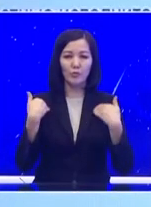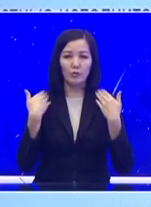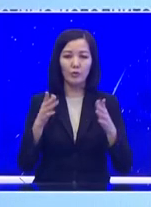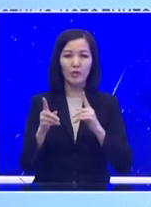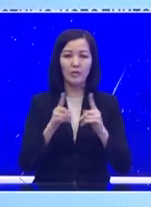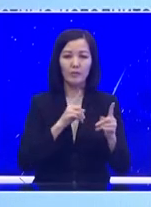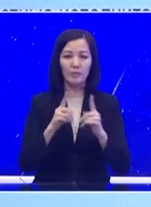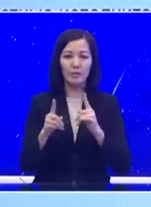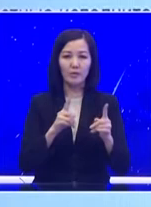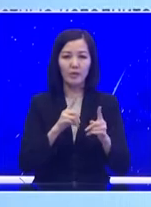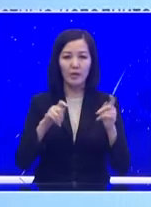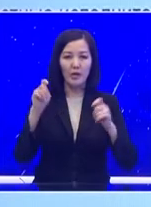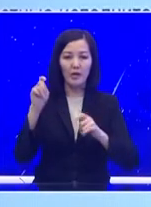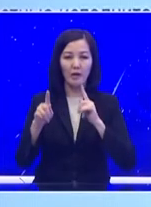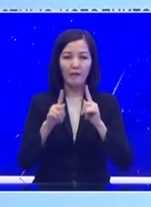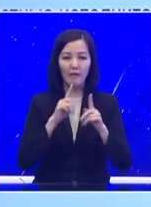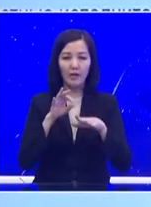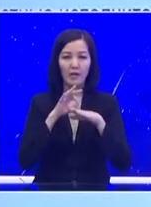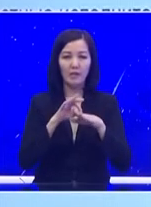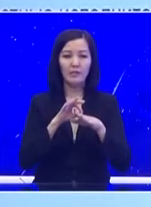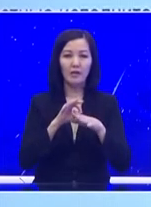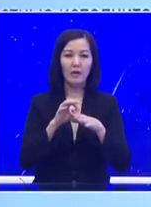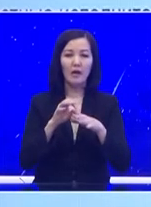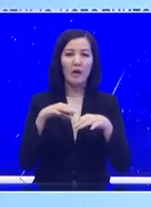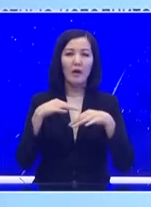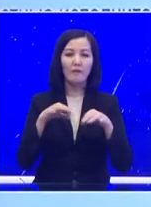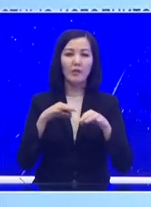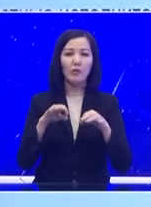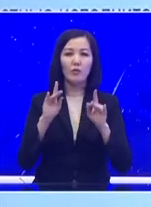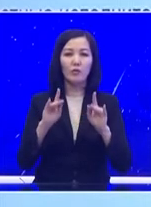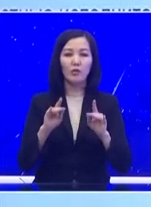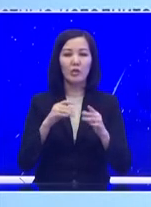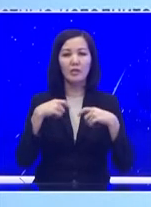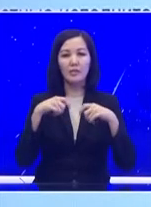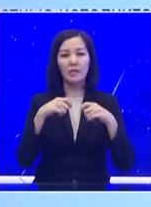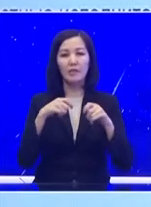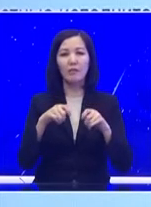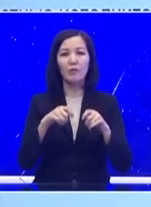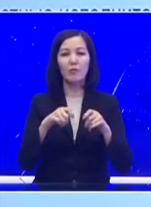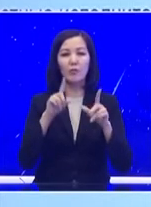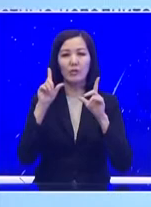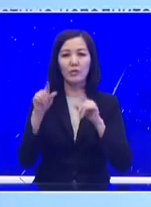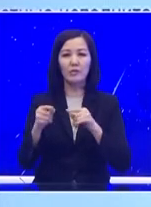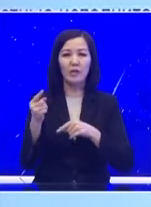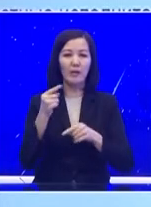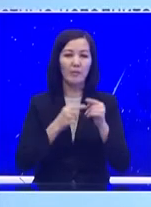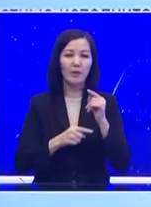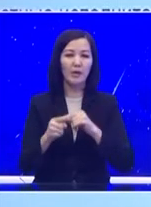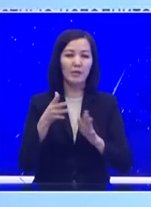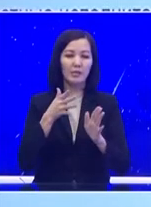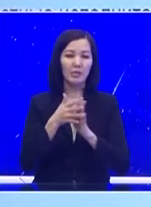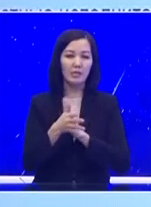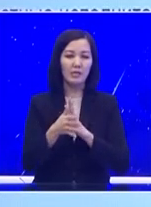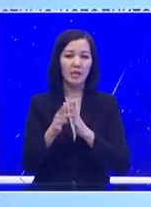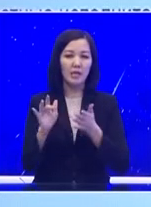Семинарлар, конференциялар, автокөлік, жиһаз сатып алуға арналған шығыстар, іссапар, өкілдік шығыстар, талдамалық